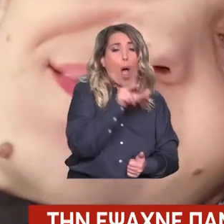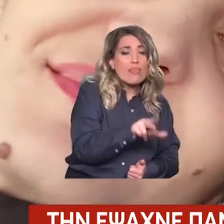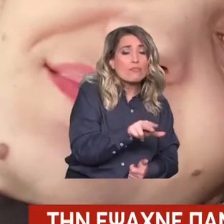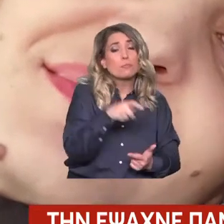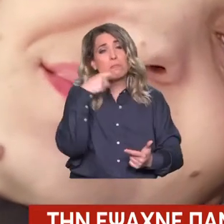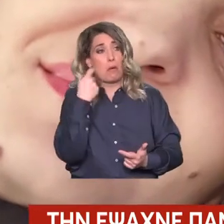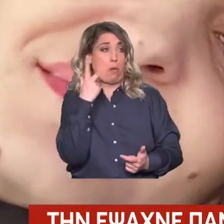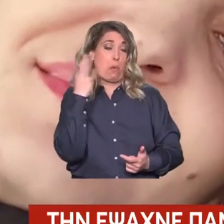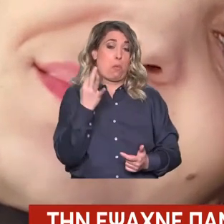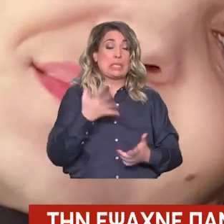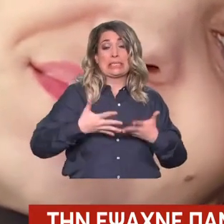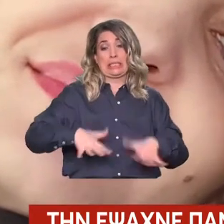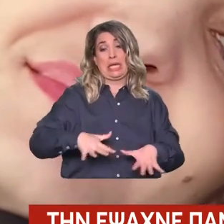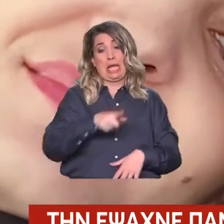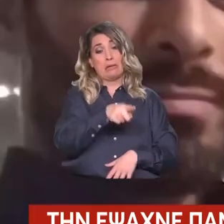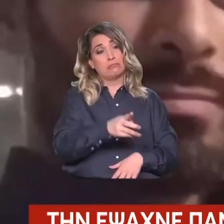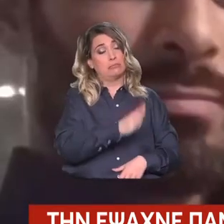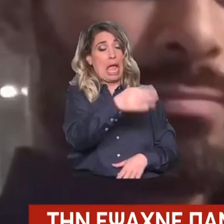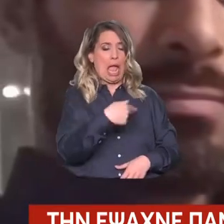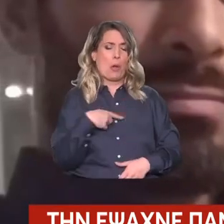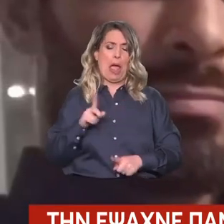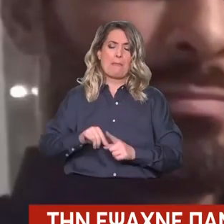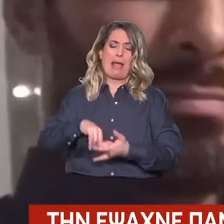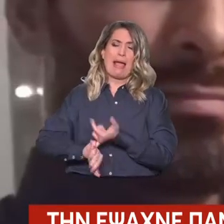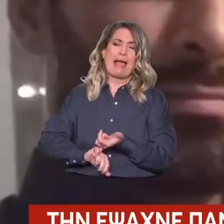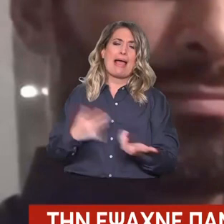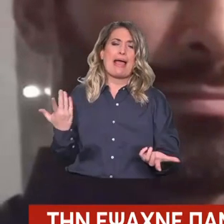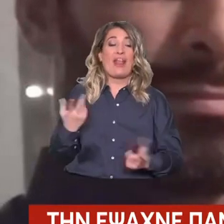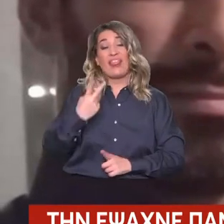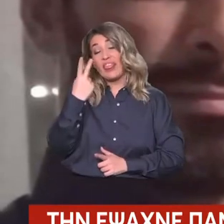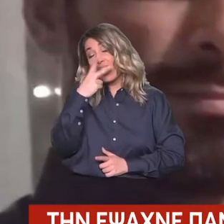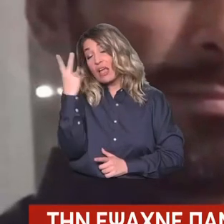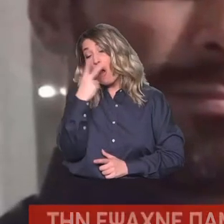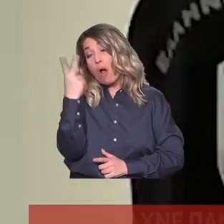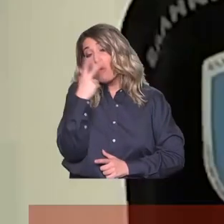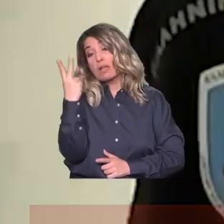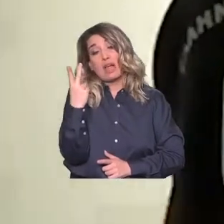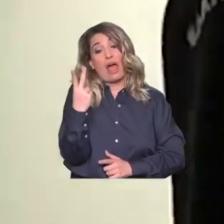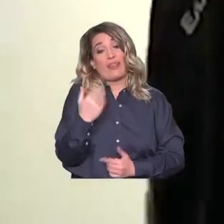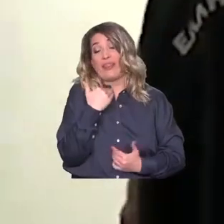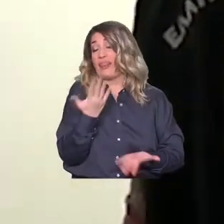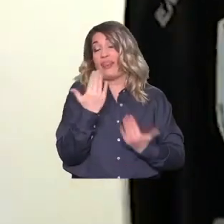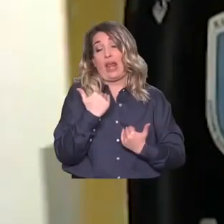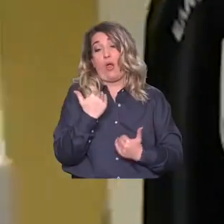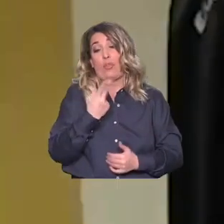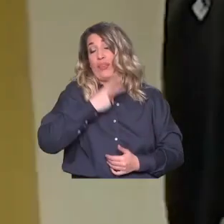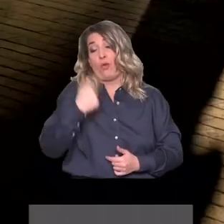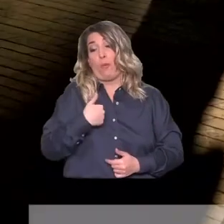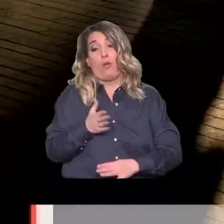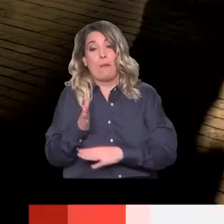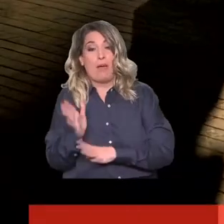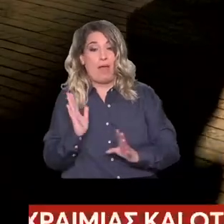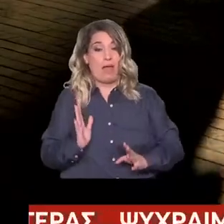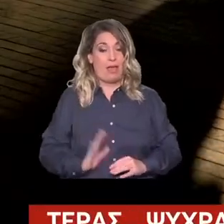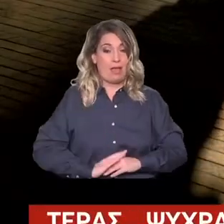ας πούμε, με πρώτου βαθμού. Εγώ είμαι σύντροφος κλπ. Κάποια δικαιώματα, ας πούμε, δεν μου τα παρέχει ο νόμος. Δεν έχασε την ψυχραιμία του,